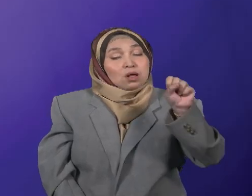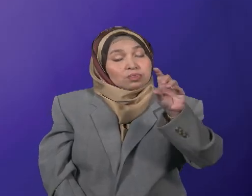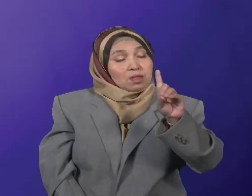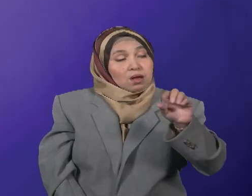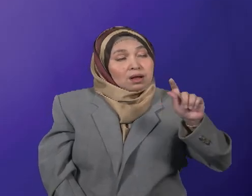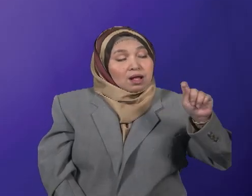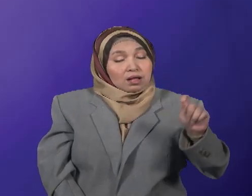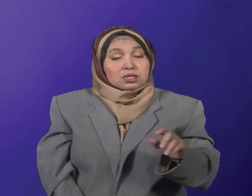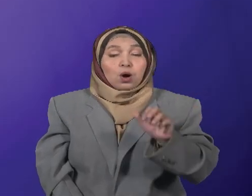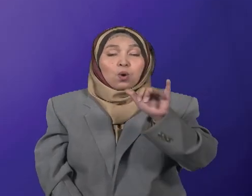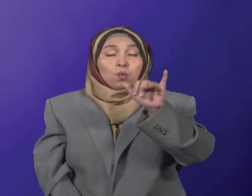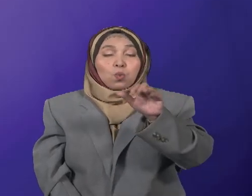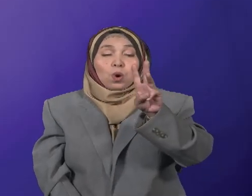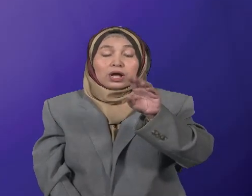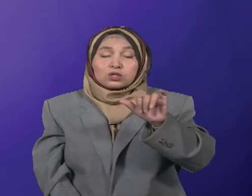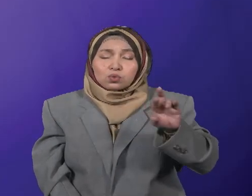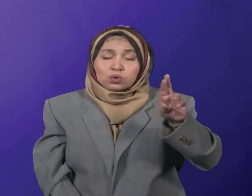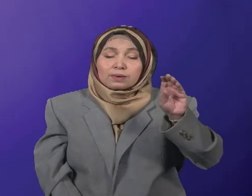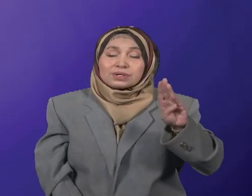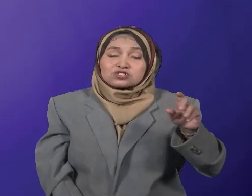الصَّدَقَاتِ. Silakan. وَيُرْبِي